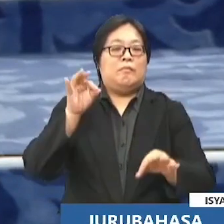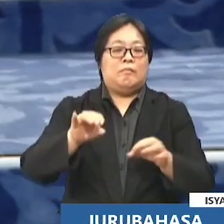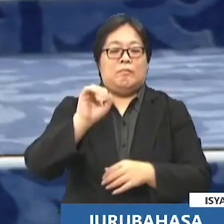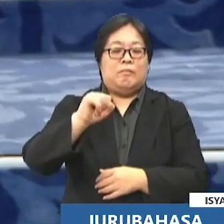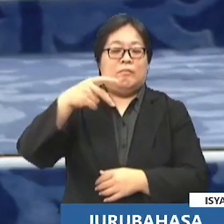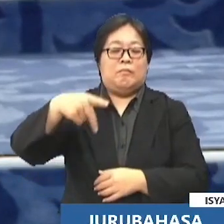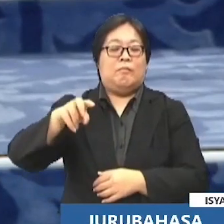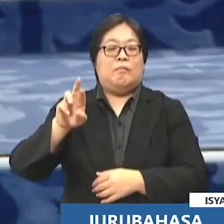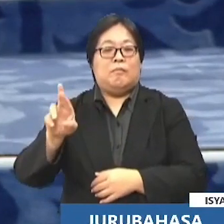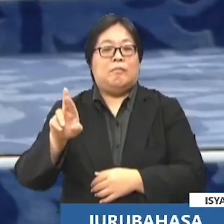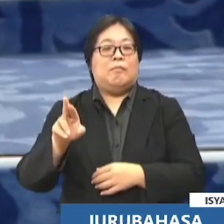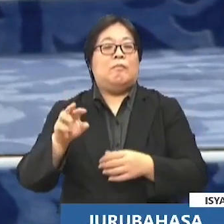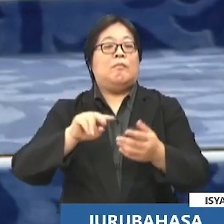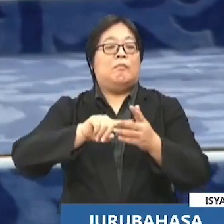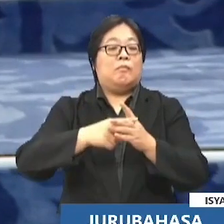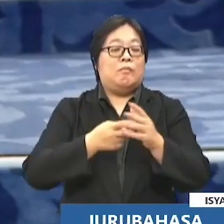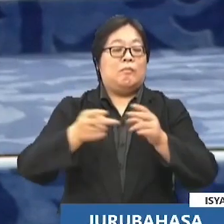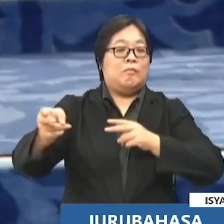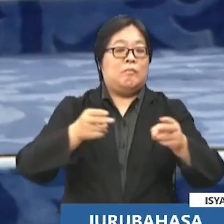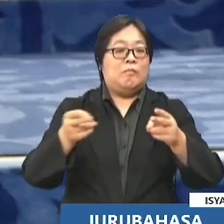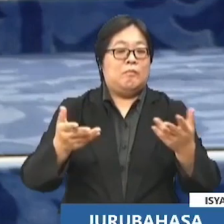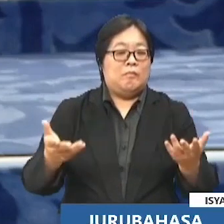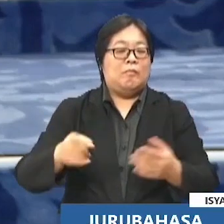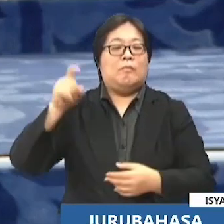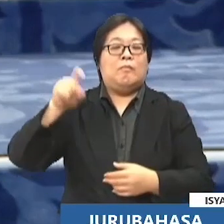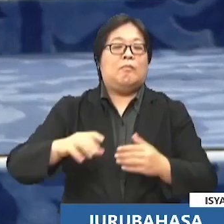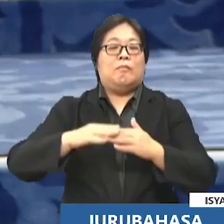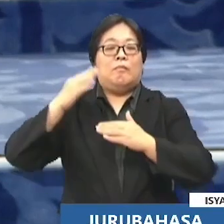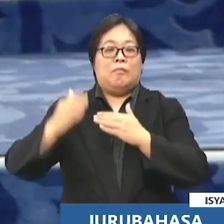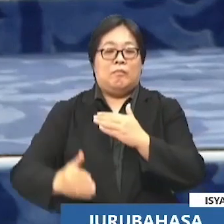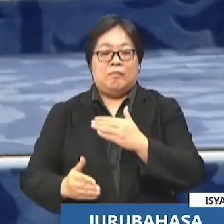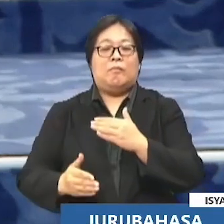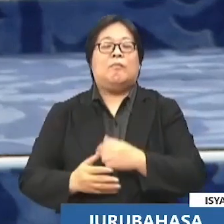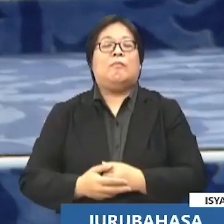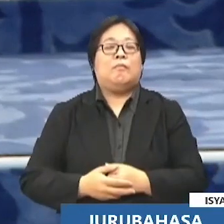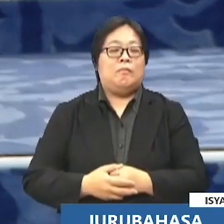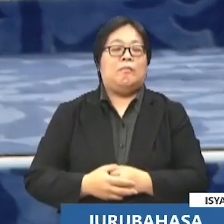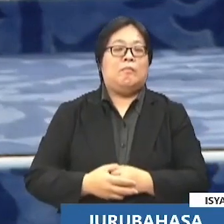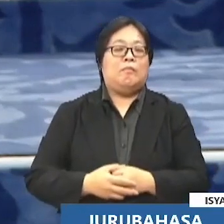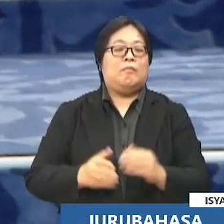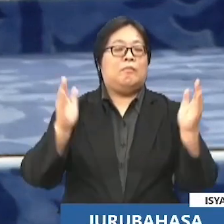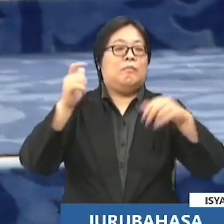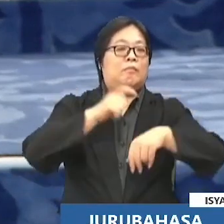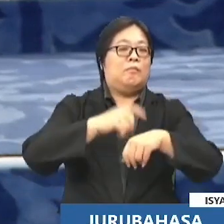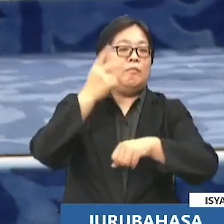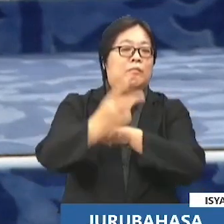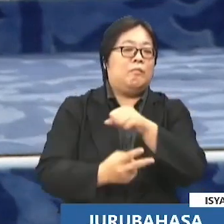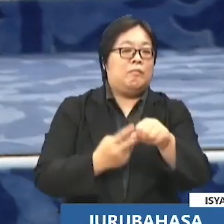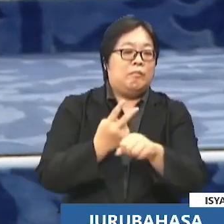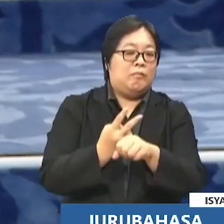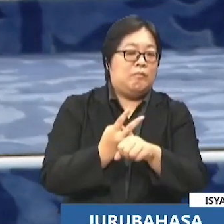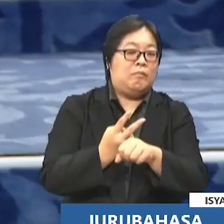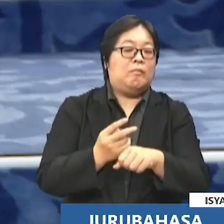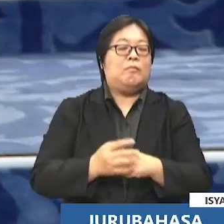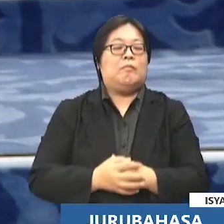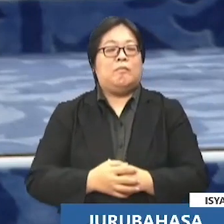esda menggunakan urusan berkenaan ianya perlu selesai dalam tempo dua tahun